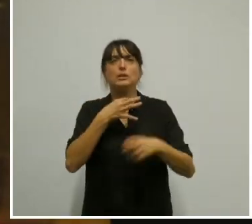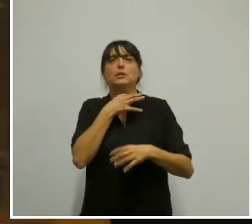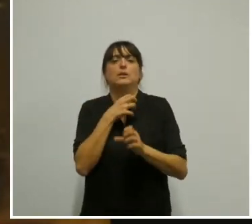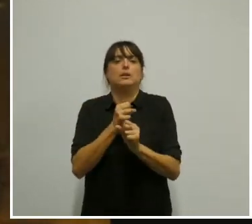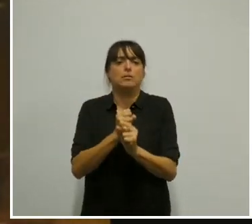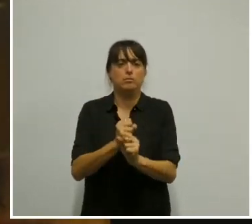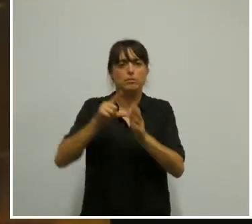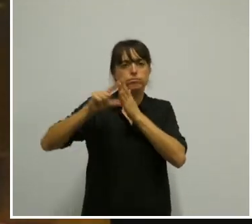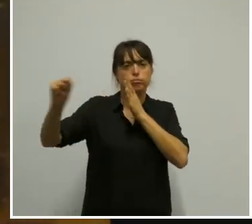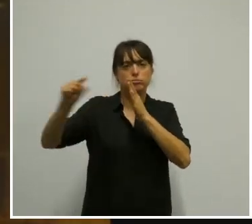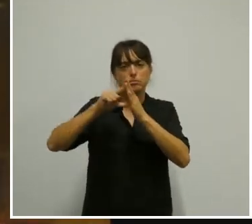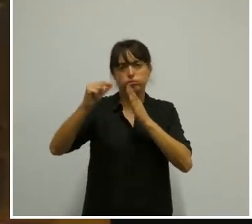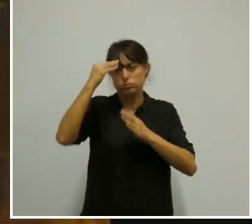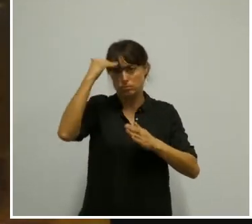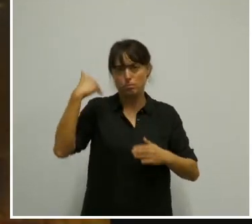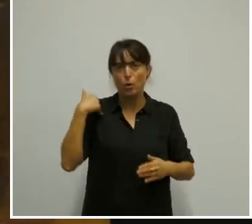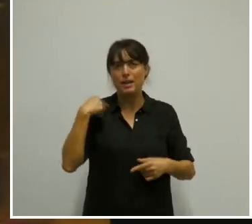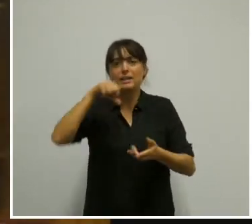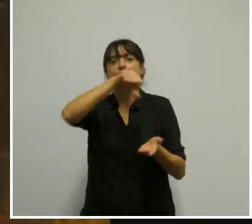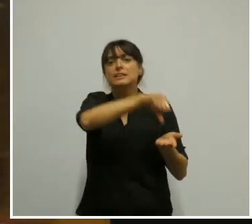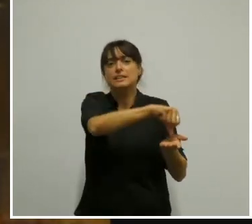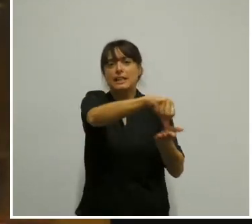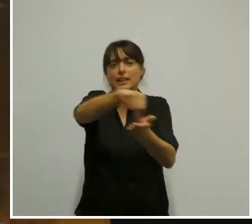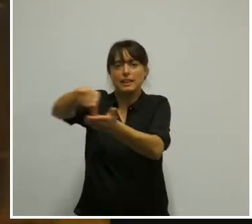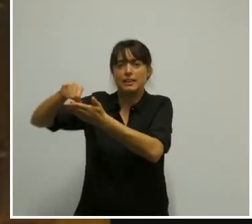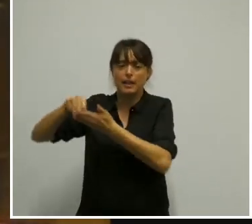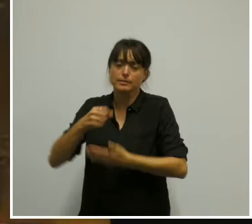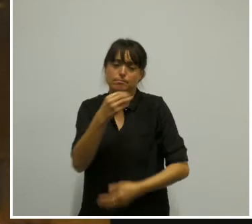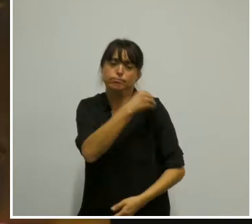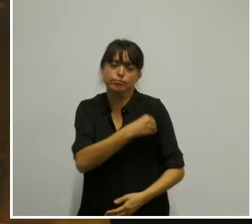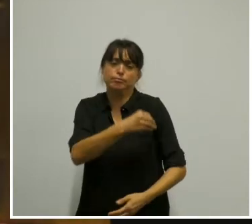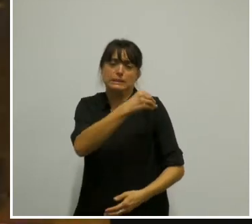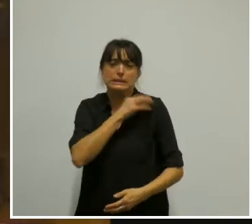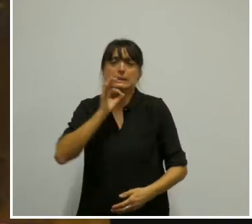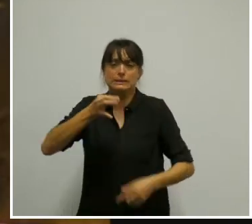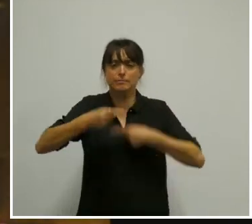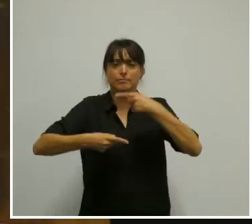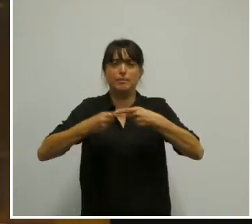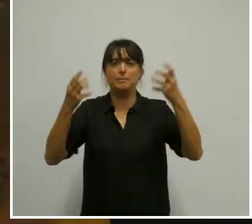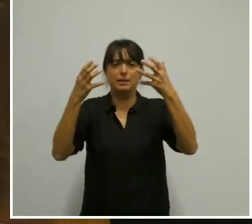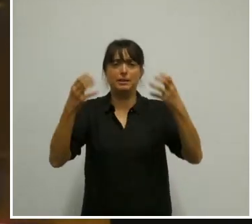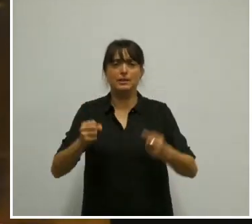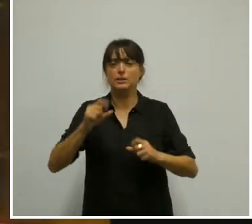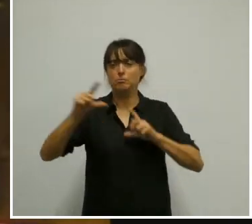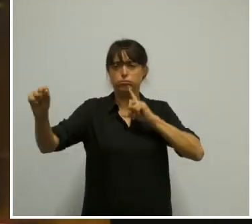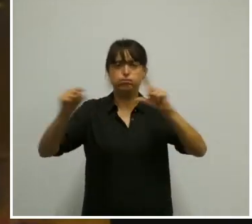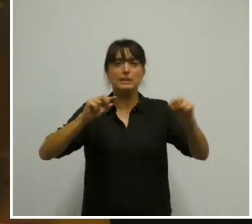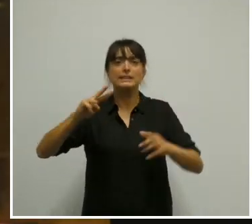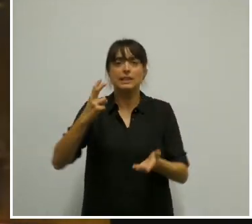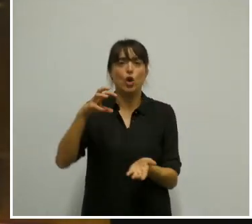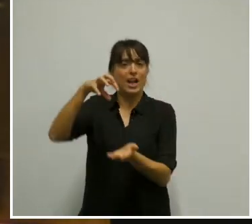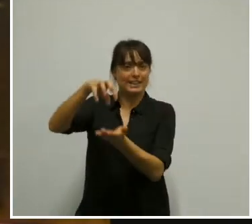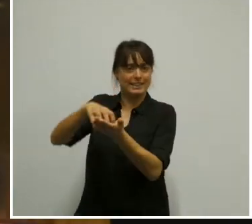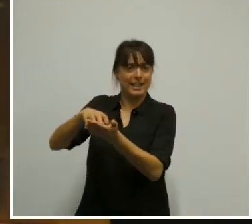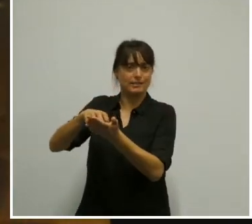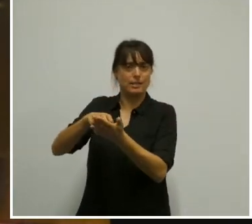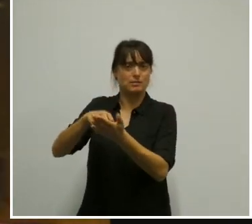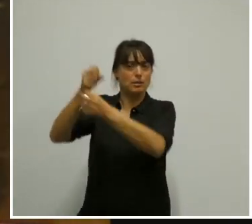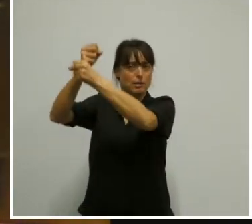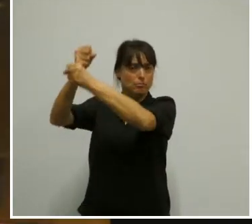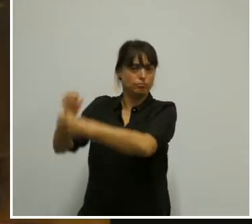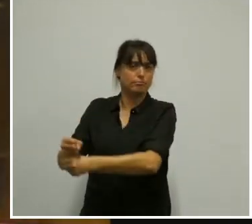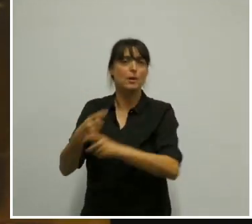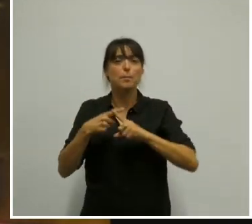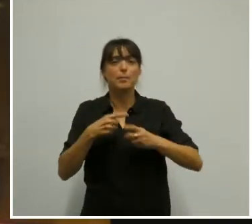ha centres que, això ens ho diuen els centres, no? Doncs que marxen famílies a segones residències i ja s'han quedat allà. Doncs